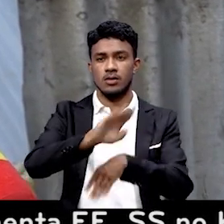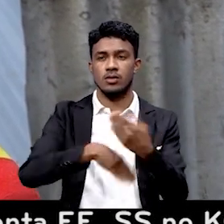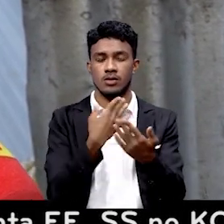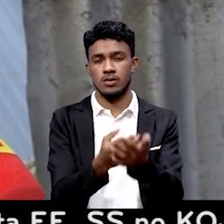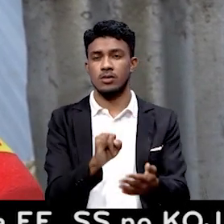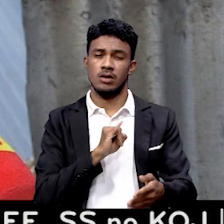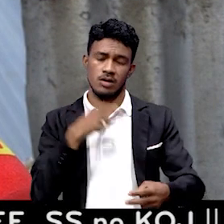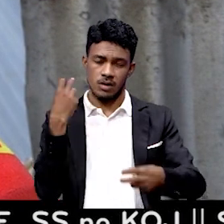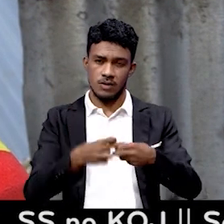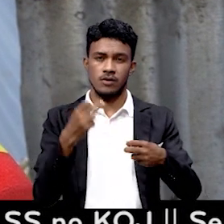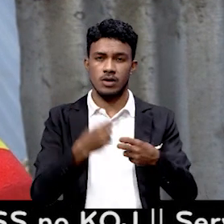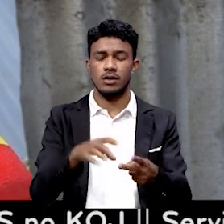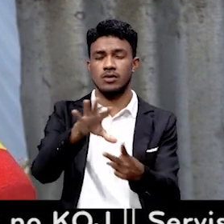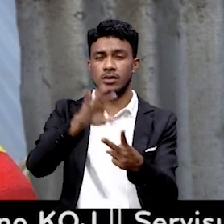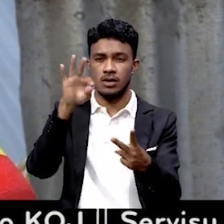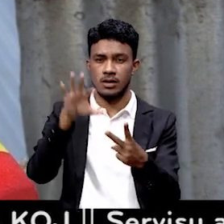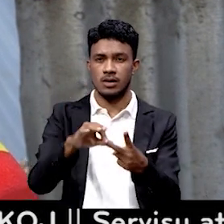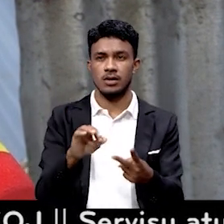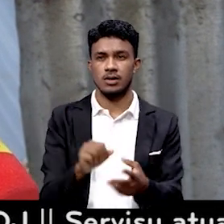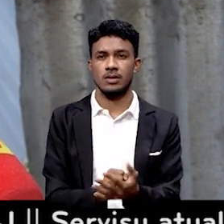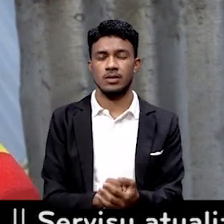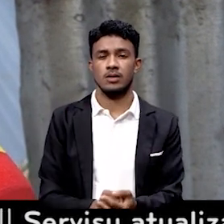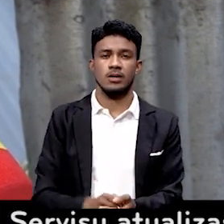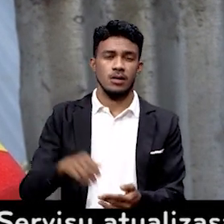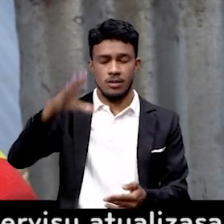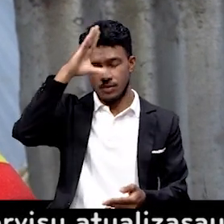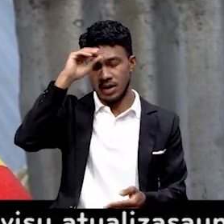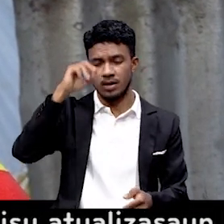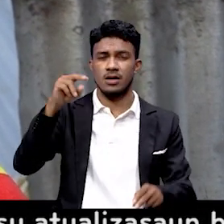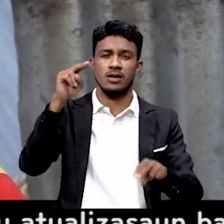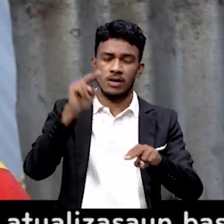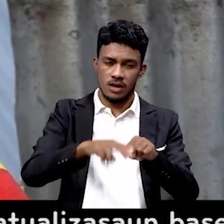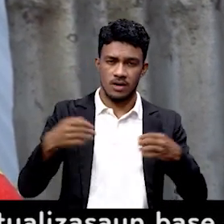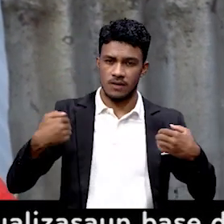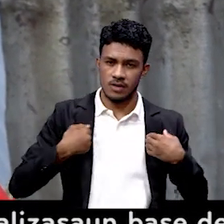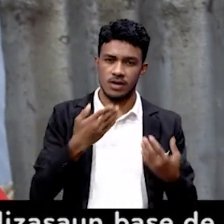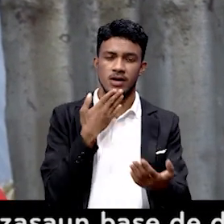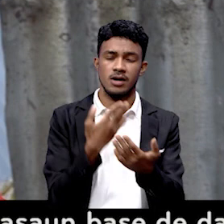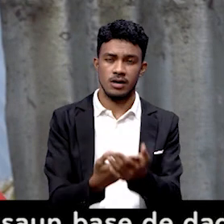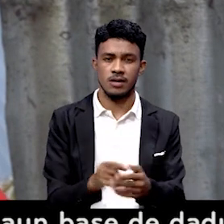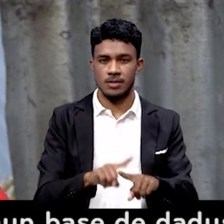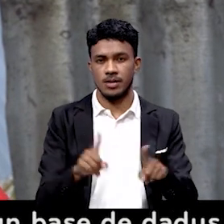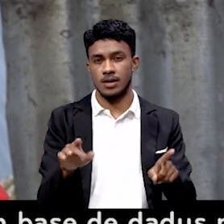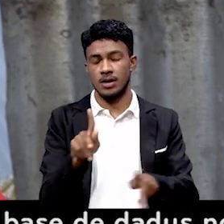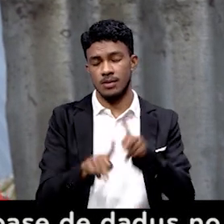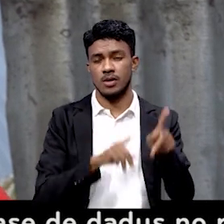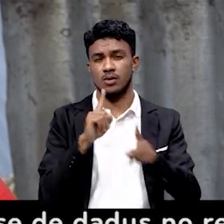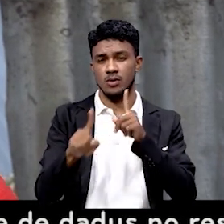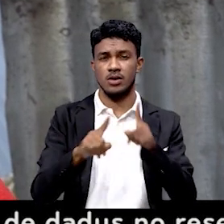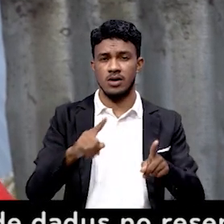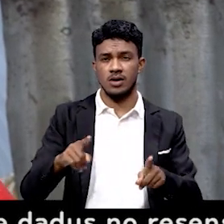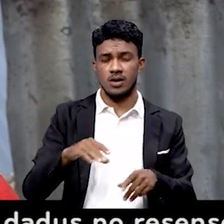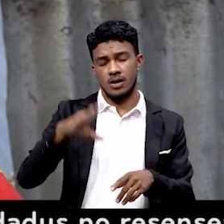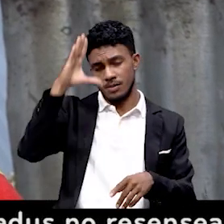susar api i mane sei tur dia ema dene mane nihan